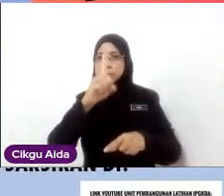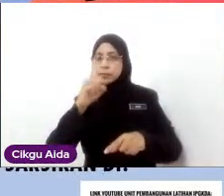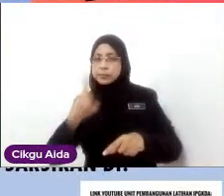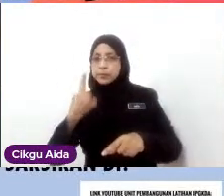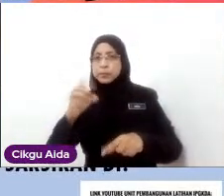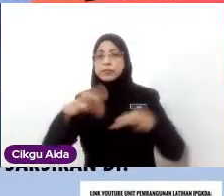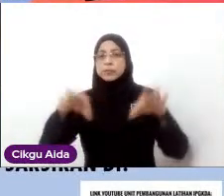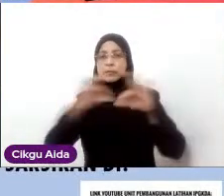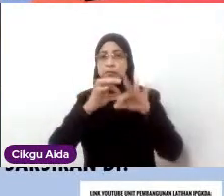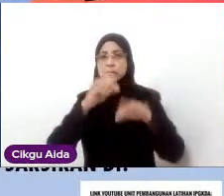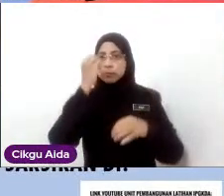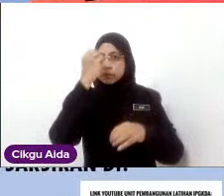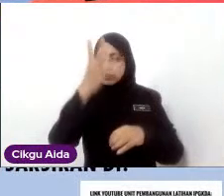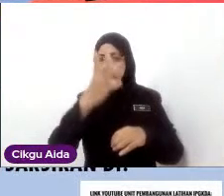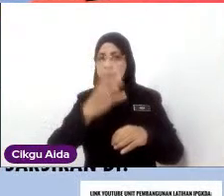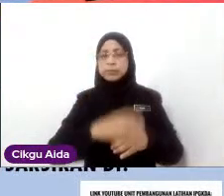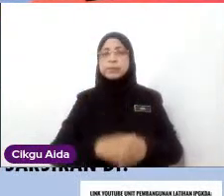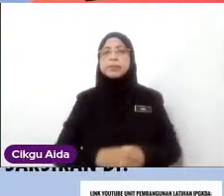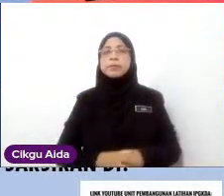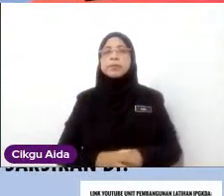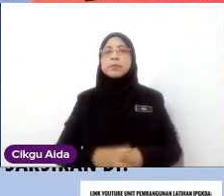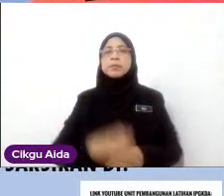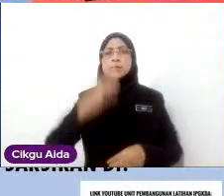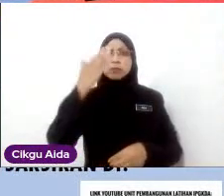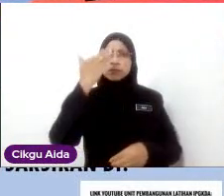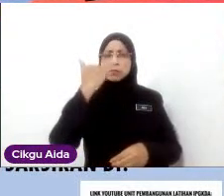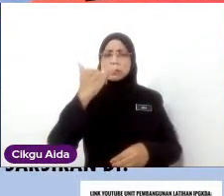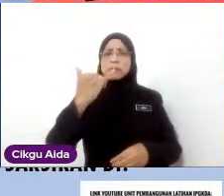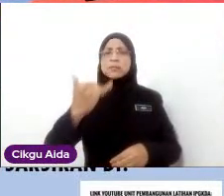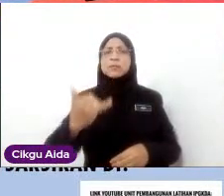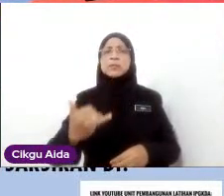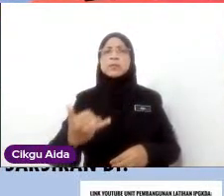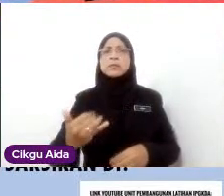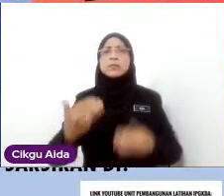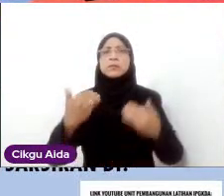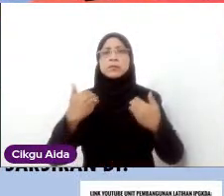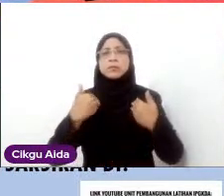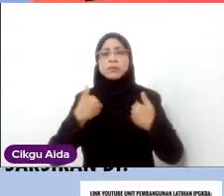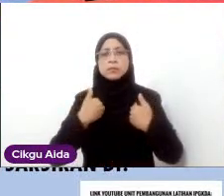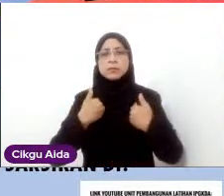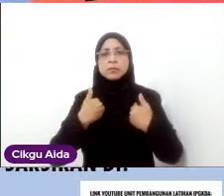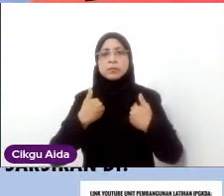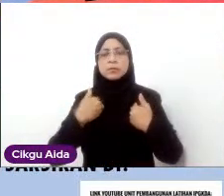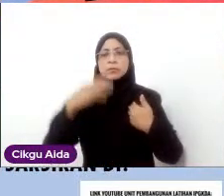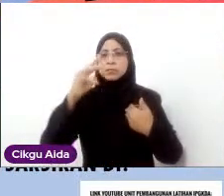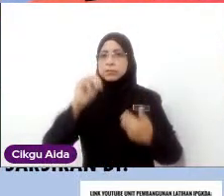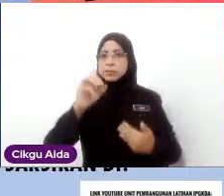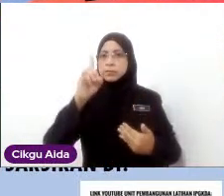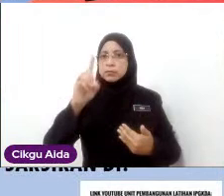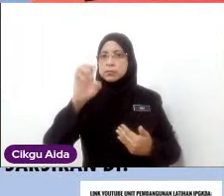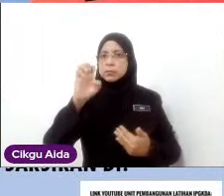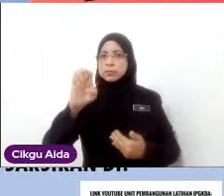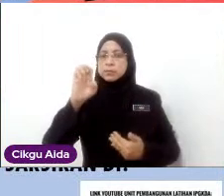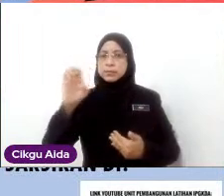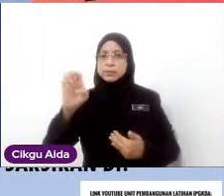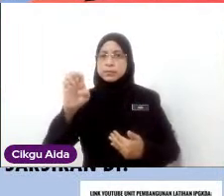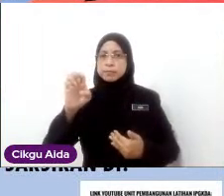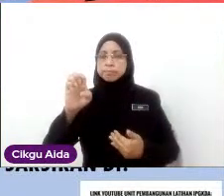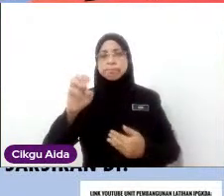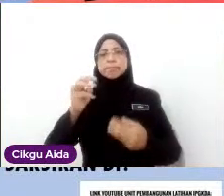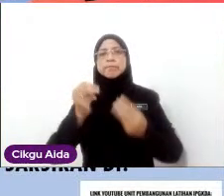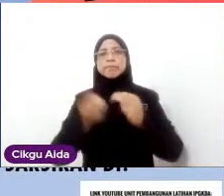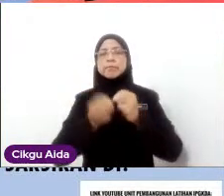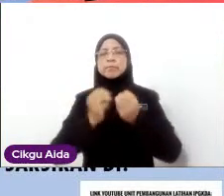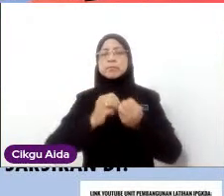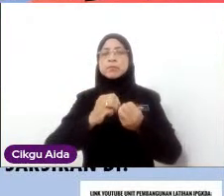Okay, so kenapa wujudnya, macam mana boleh tercetusnya MD tu adalah isu dia adalah